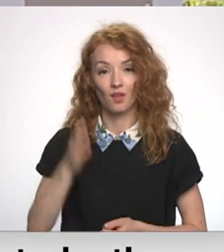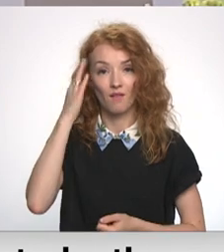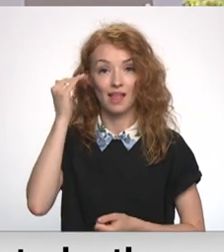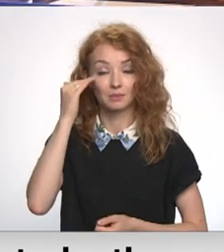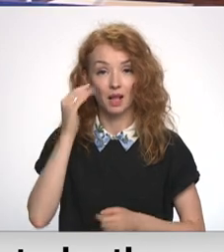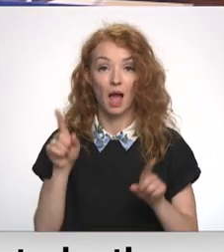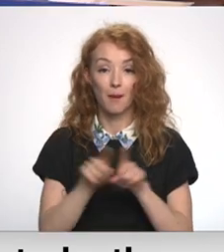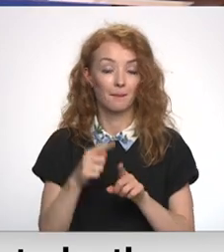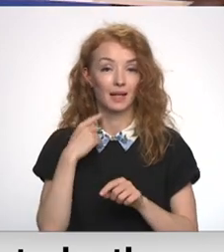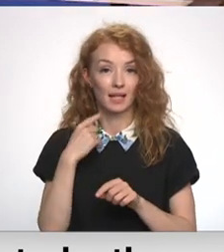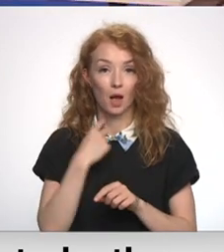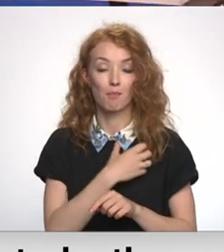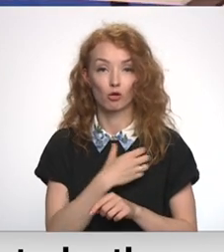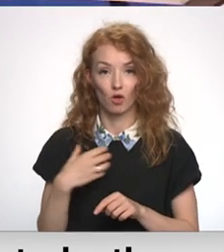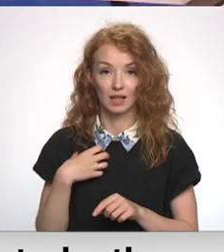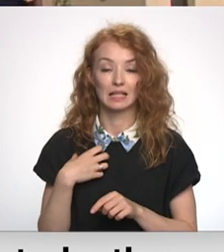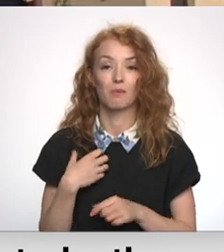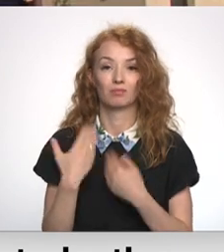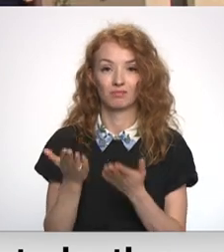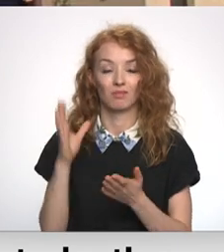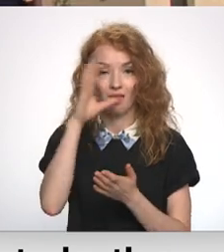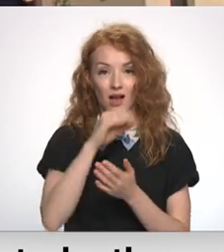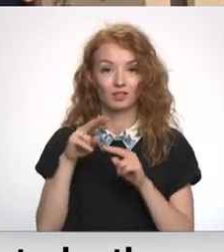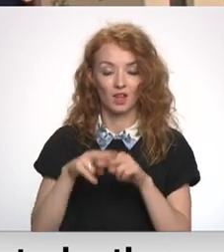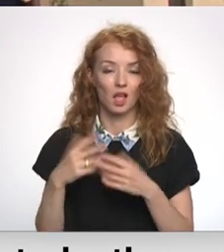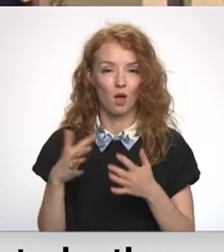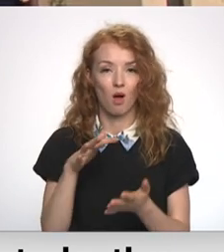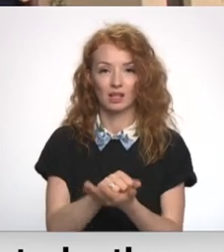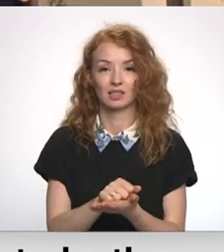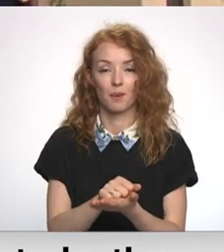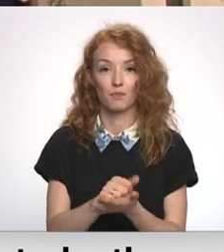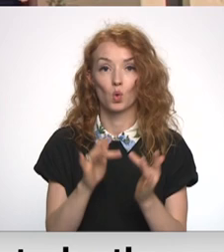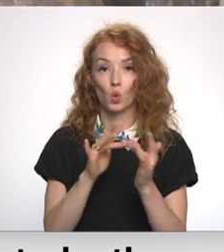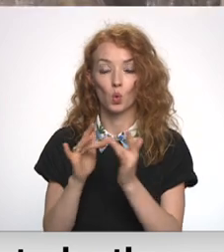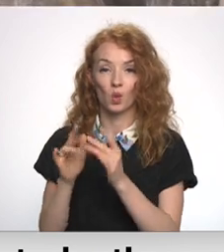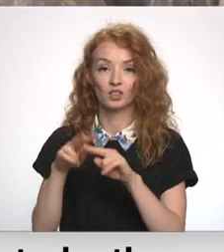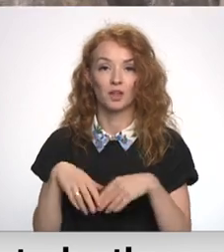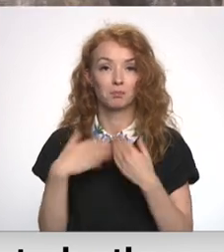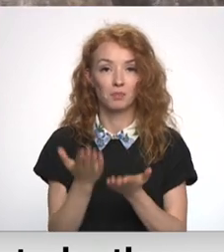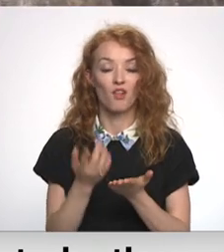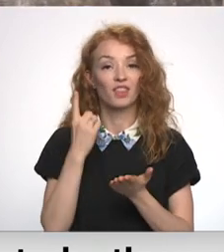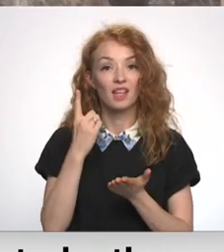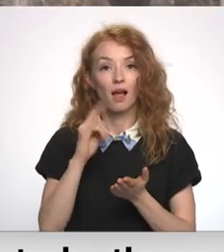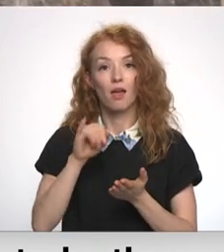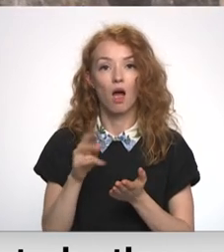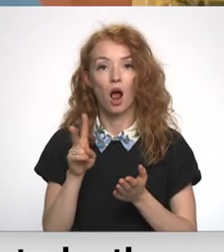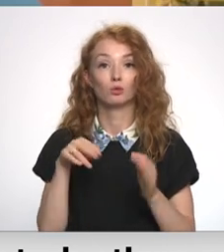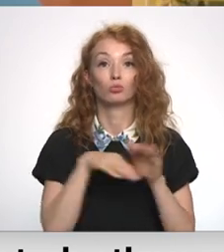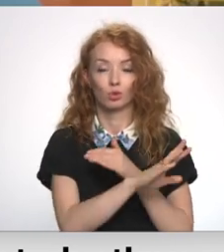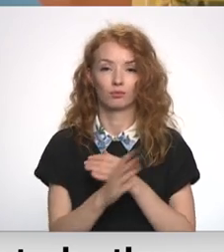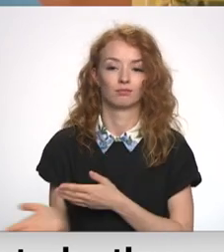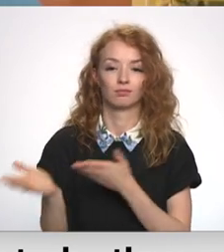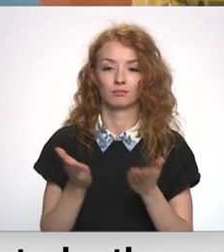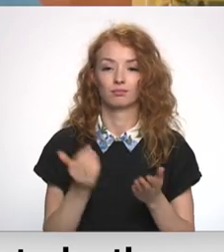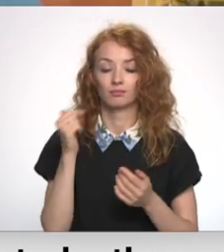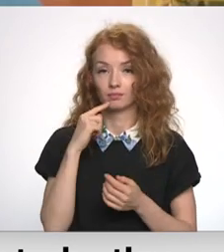Ventspilī, tāpat kā Rīgā, pašvaldības ierādītās naktsmītnes jau ir aizņemtas. Gultas vietas tiek piedāvātas vien tad, ja kāds aizbrauc. Nav jau